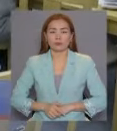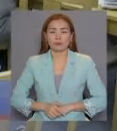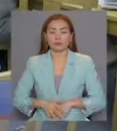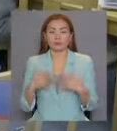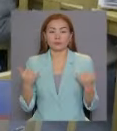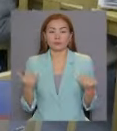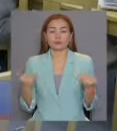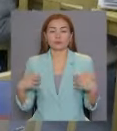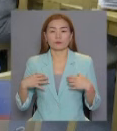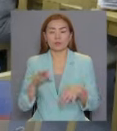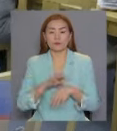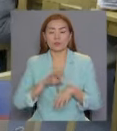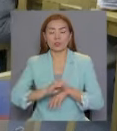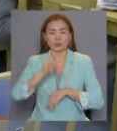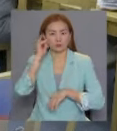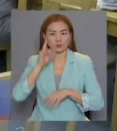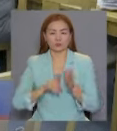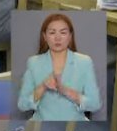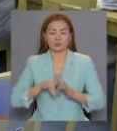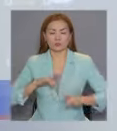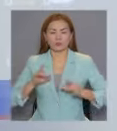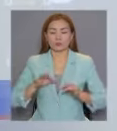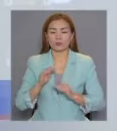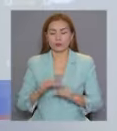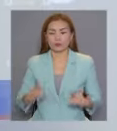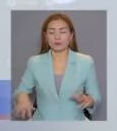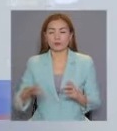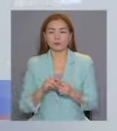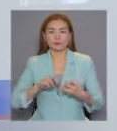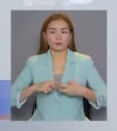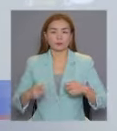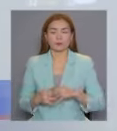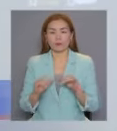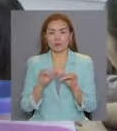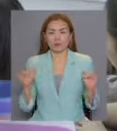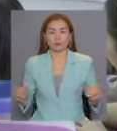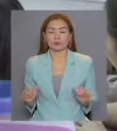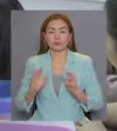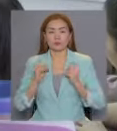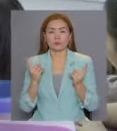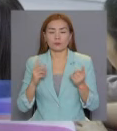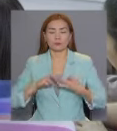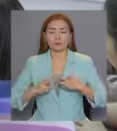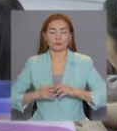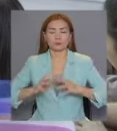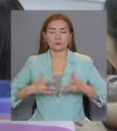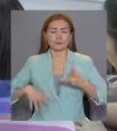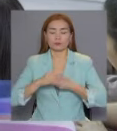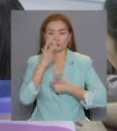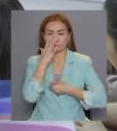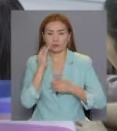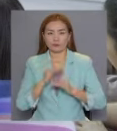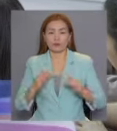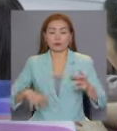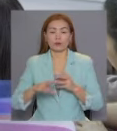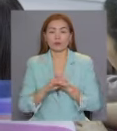Бүгінде денсаулығында психикалық және неврологиялық ауытқушылығы бар балалар проблемасы жаһандық ахуалға айналған. Ерекше қажеттілігі бар